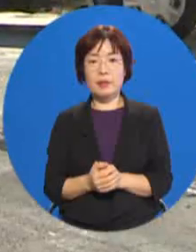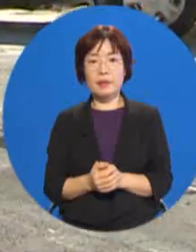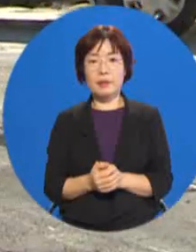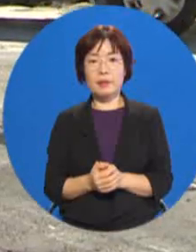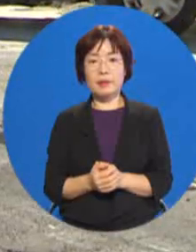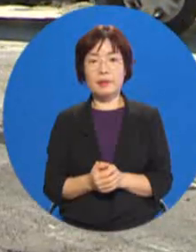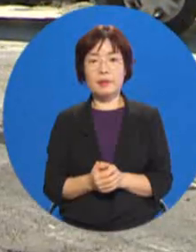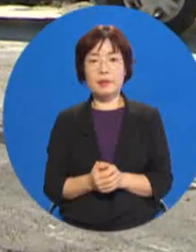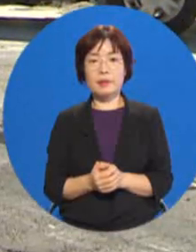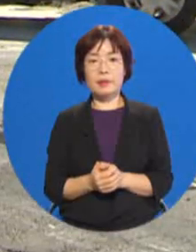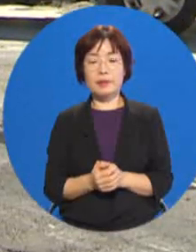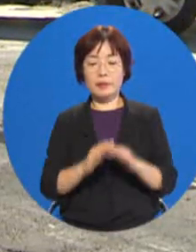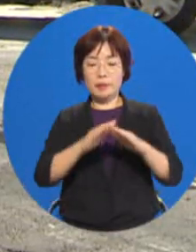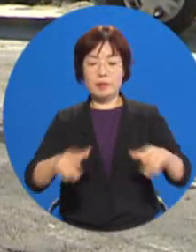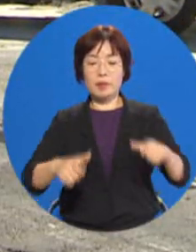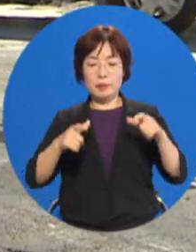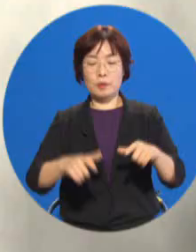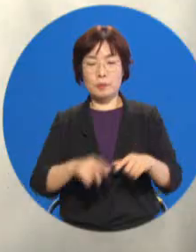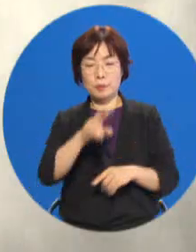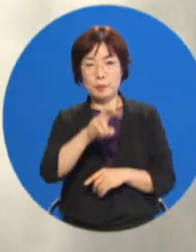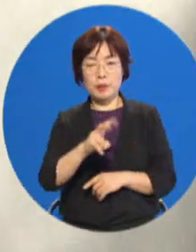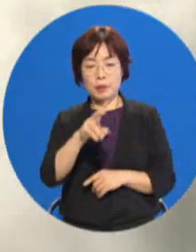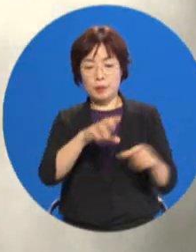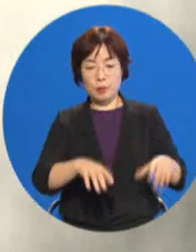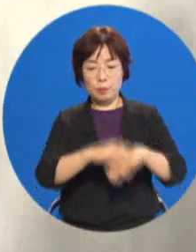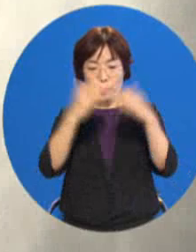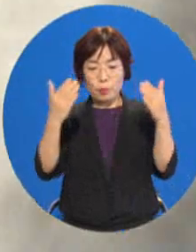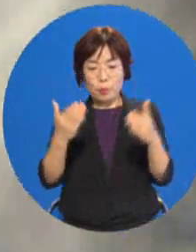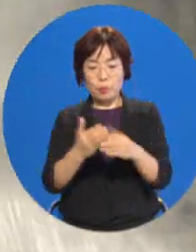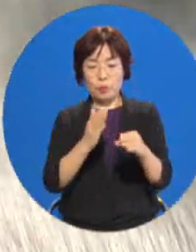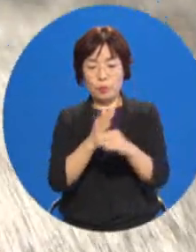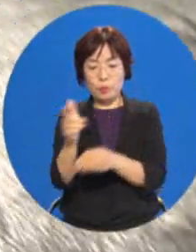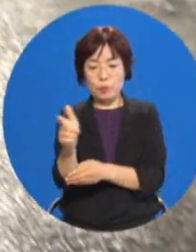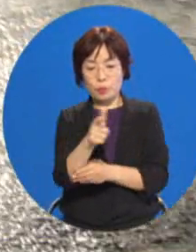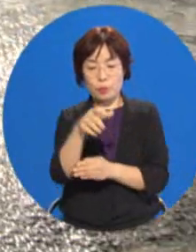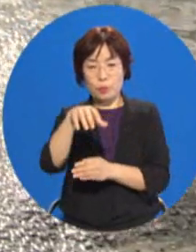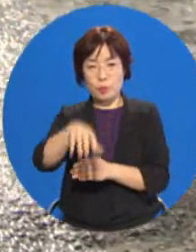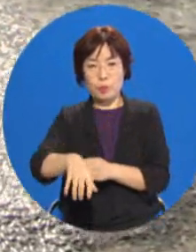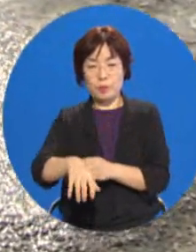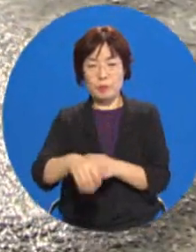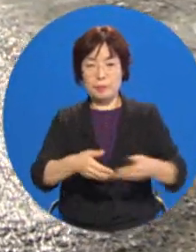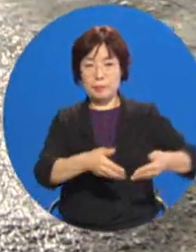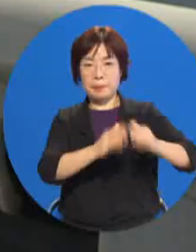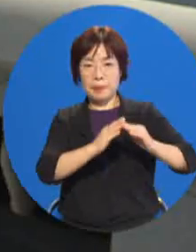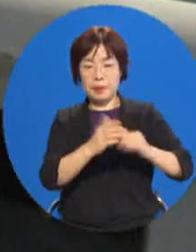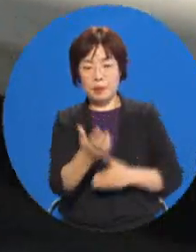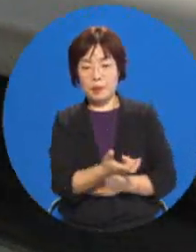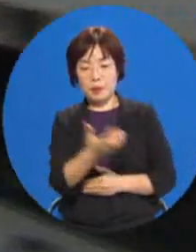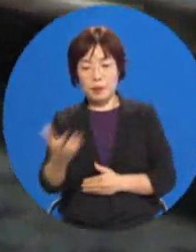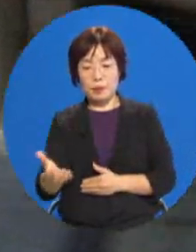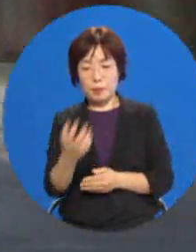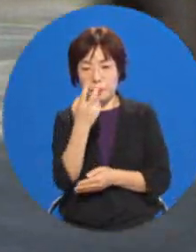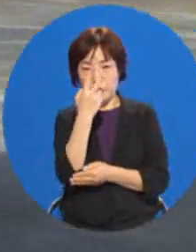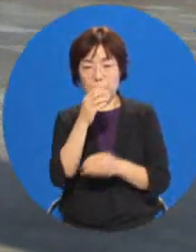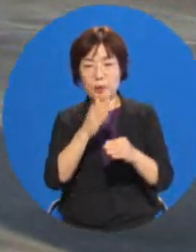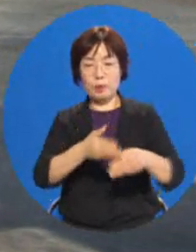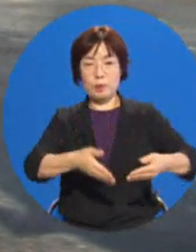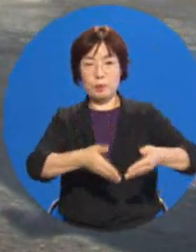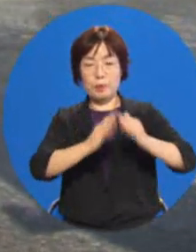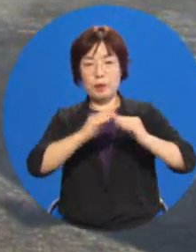농장이요. 전남 22개 전 시군에 거점 소독시설이 설치됐고 이동 통제 초소도 운영되고